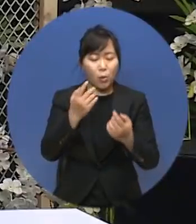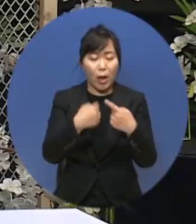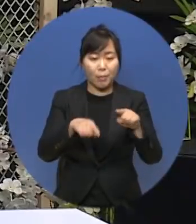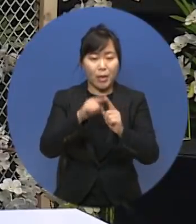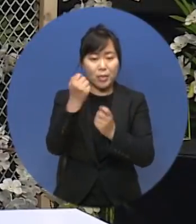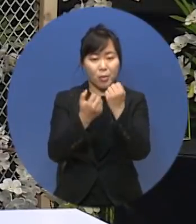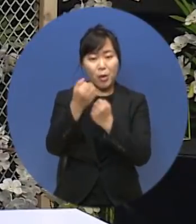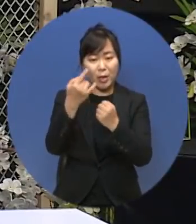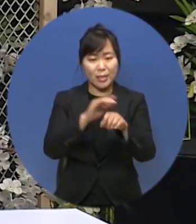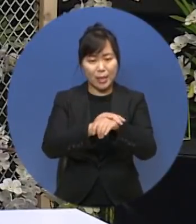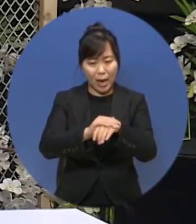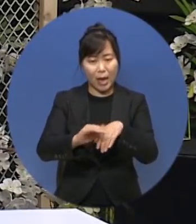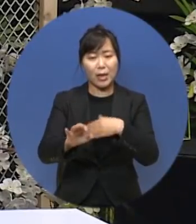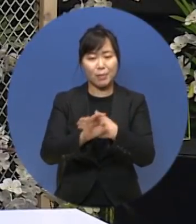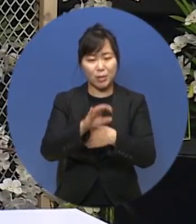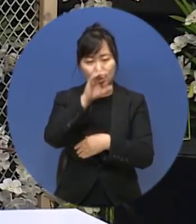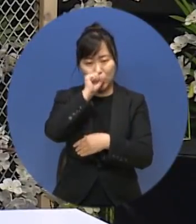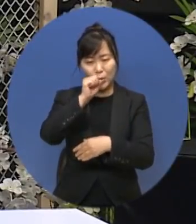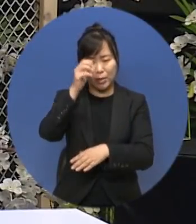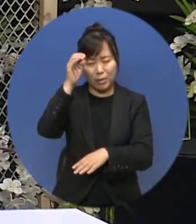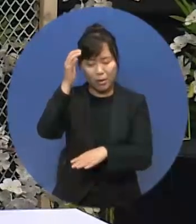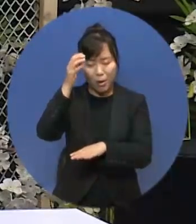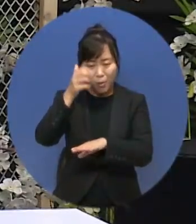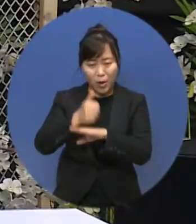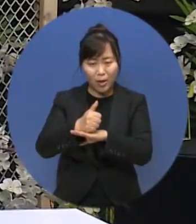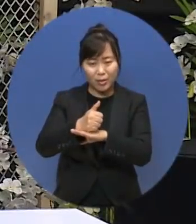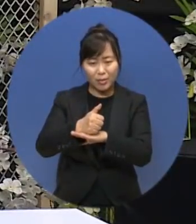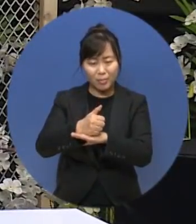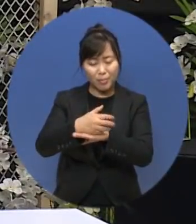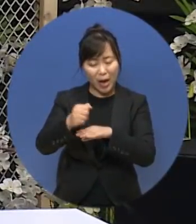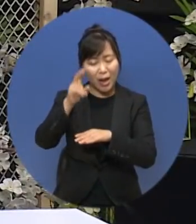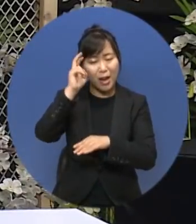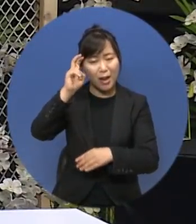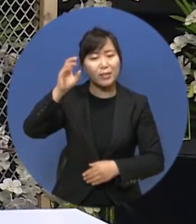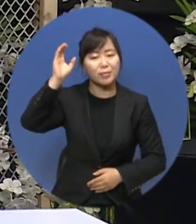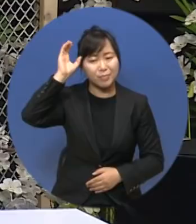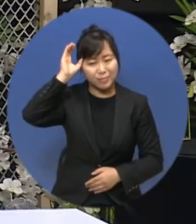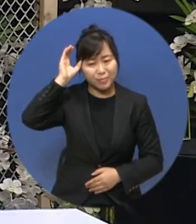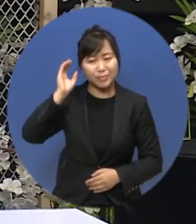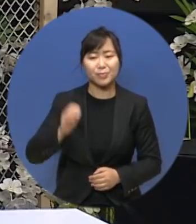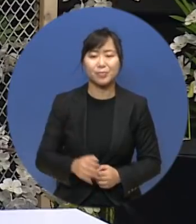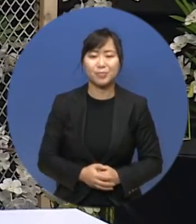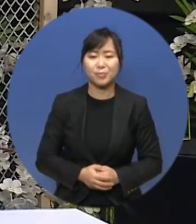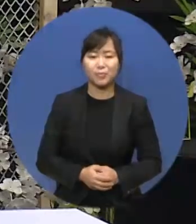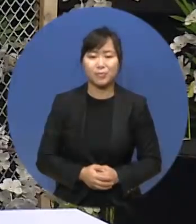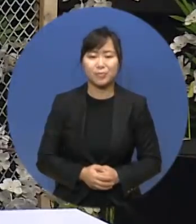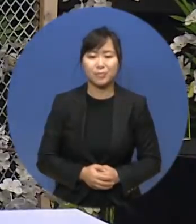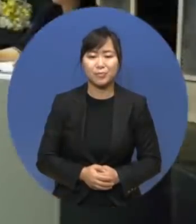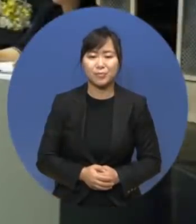공동 설명회가 잘 되면 좋은 열매를 맺을 수 있으리라 기대를 합니다.